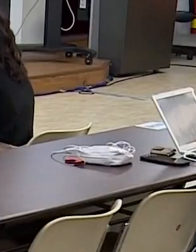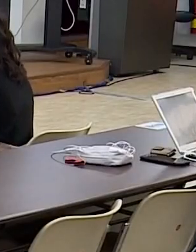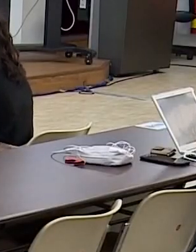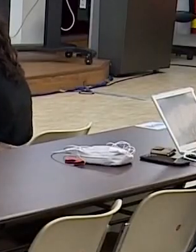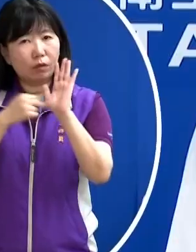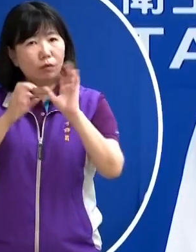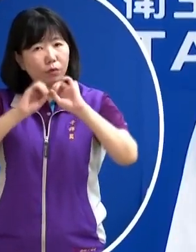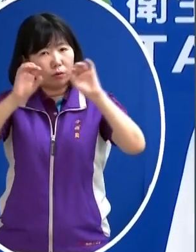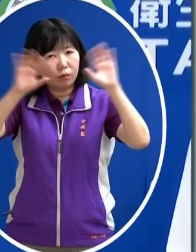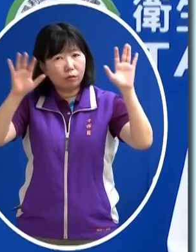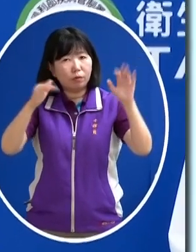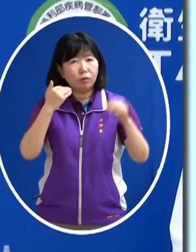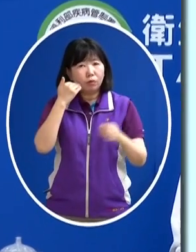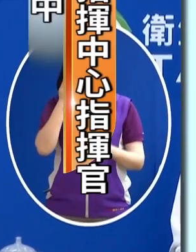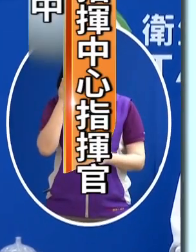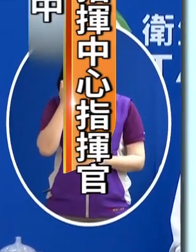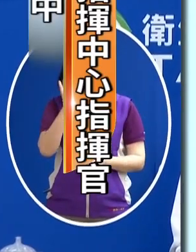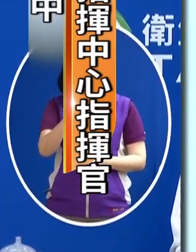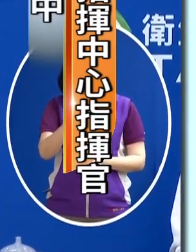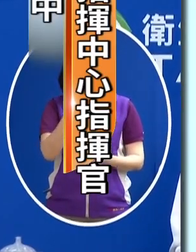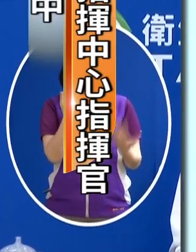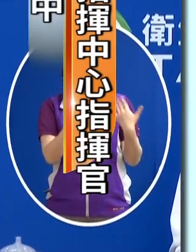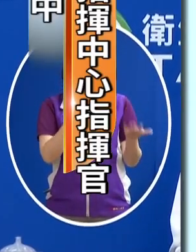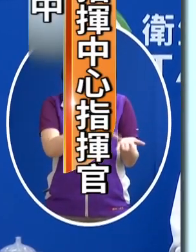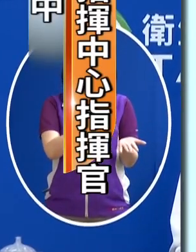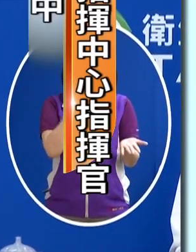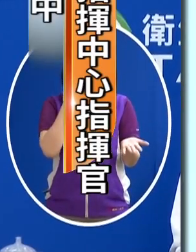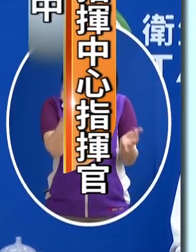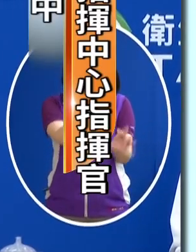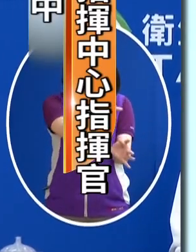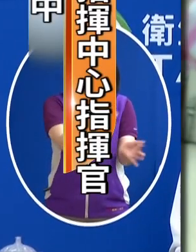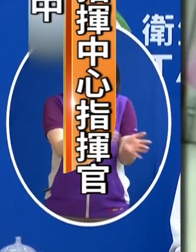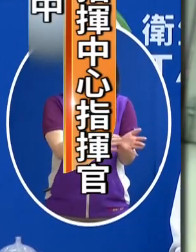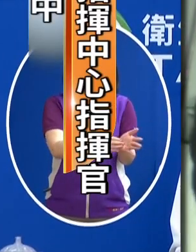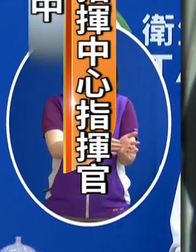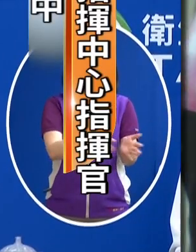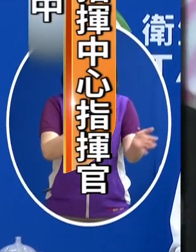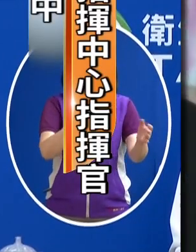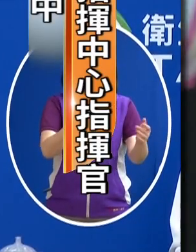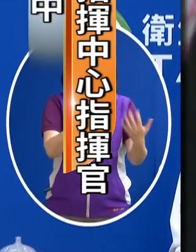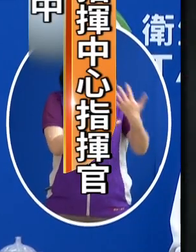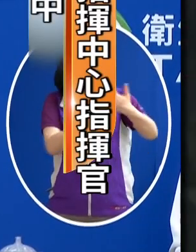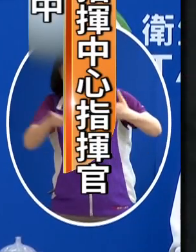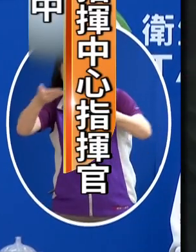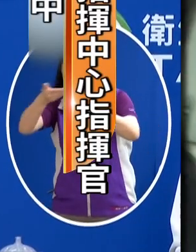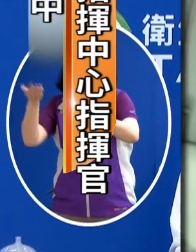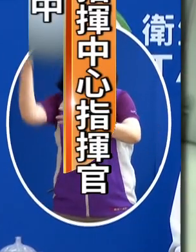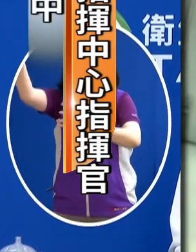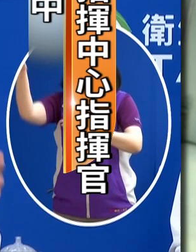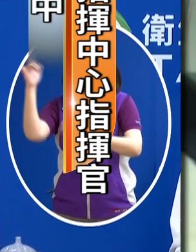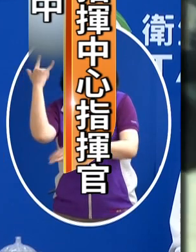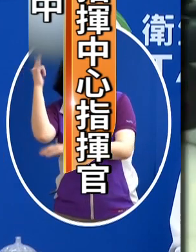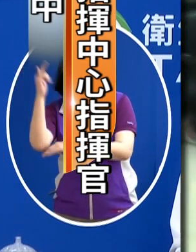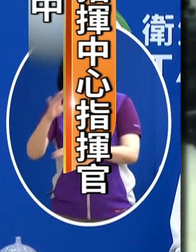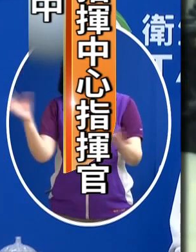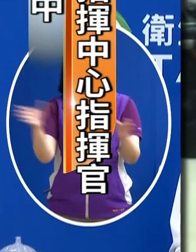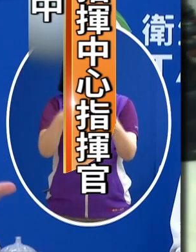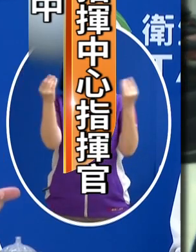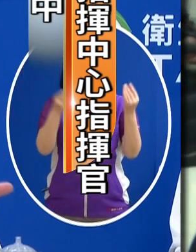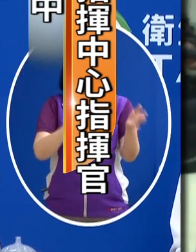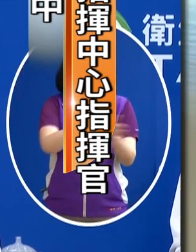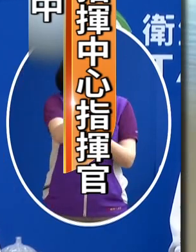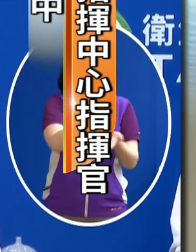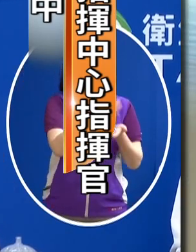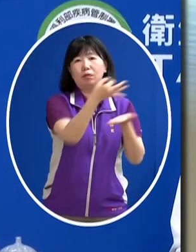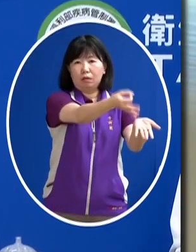签的时间。 有一些就是已经是很明确的案件了，就没有必要这样子一个再送到中央来再